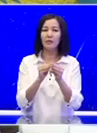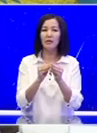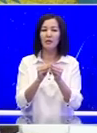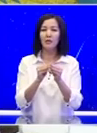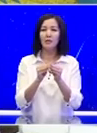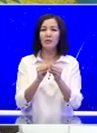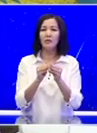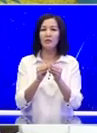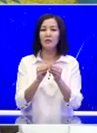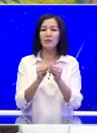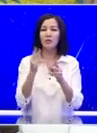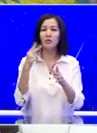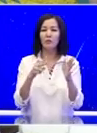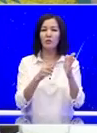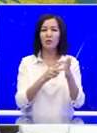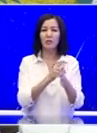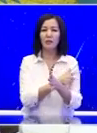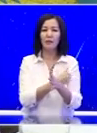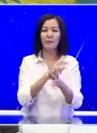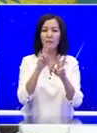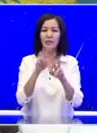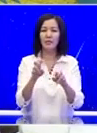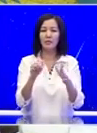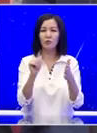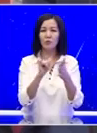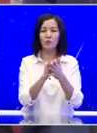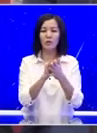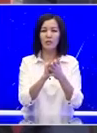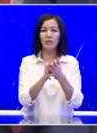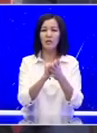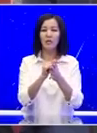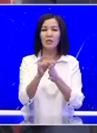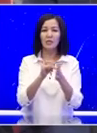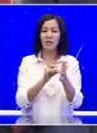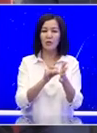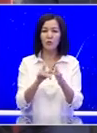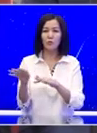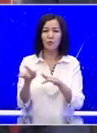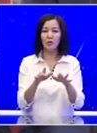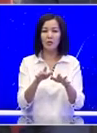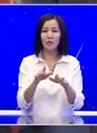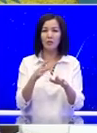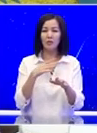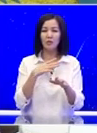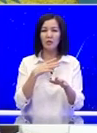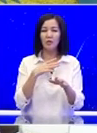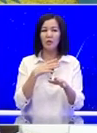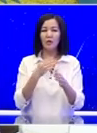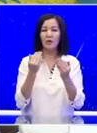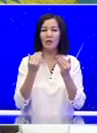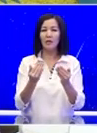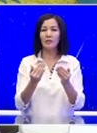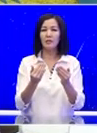вот это 27 постов, ауыздарымызды ашып, народ гулял, у нас хуже других областей было.